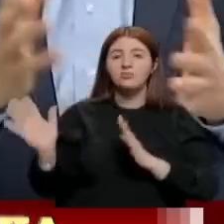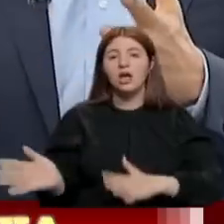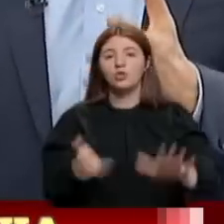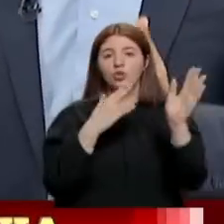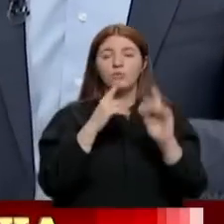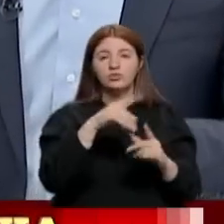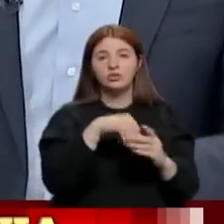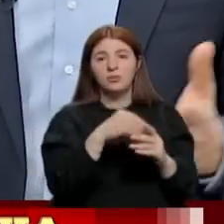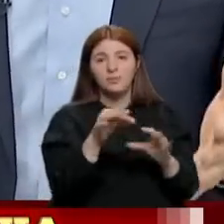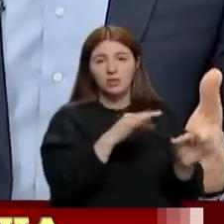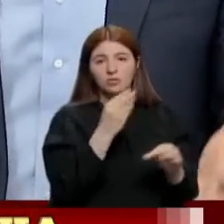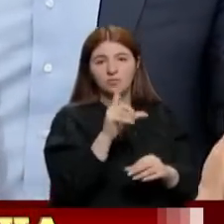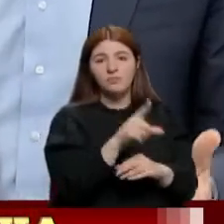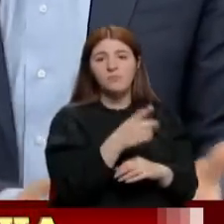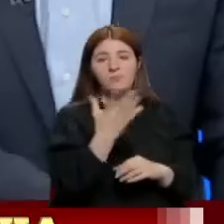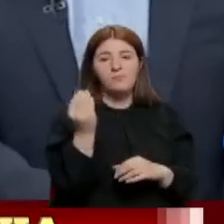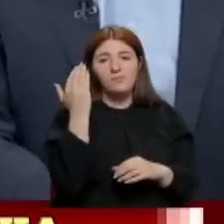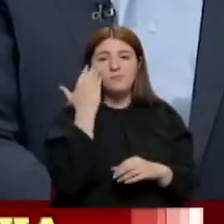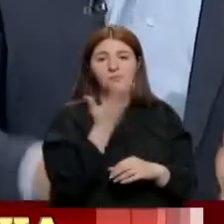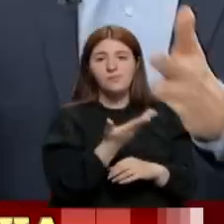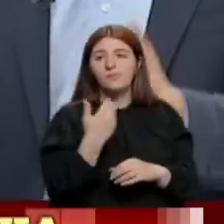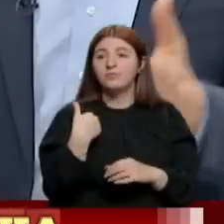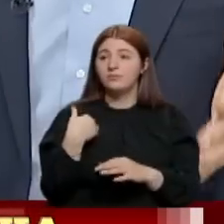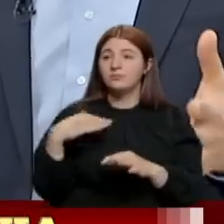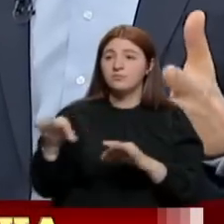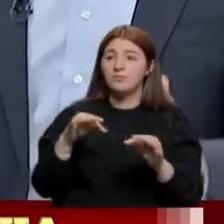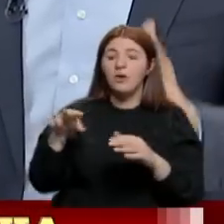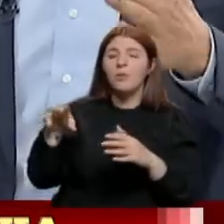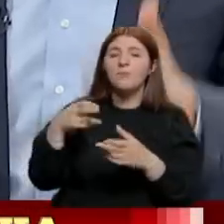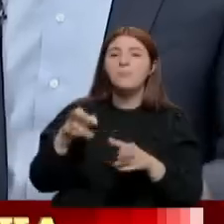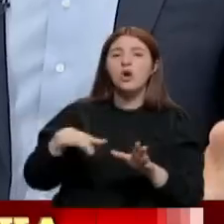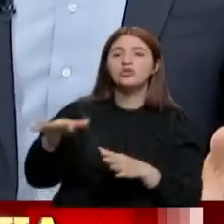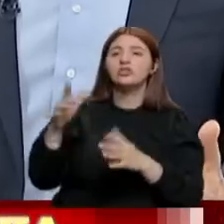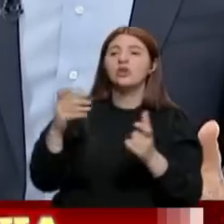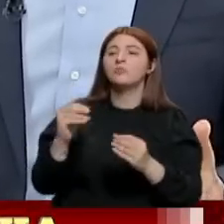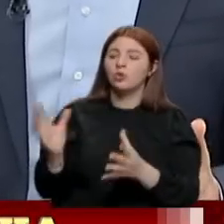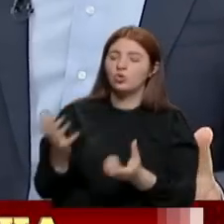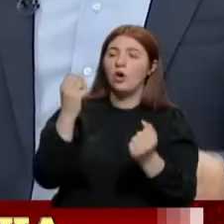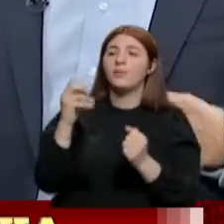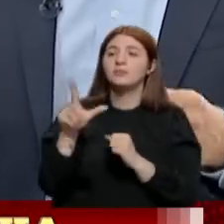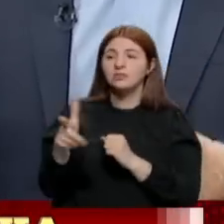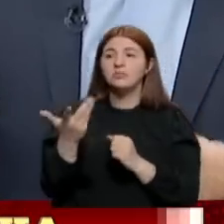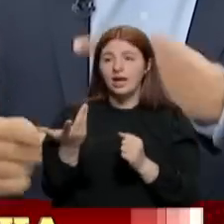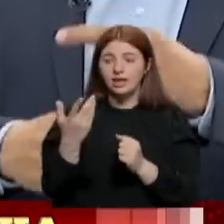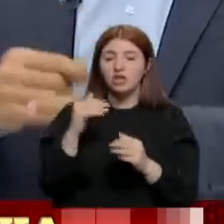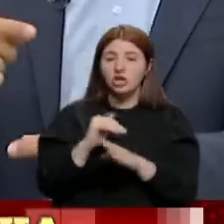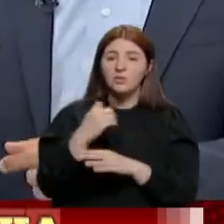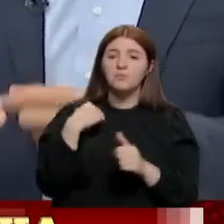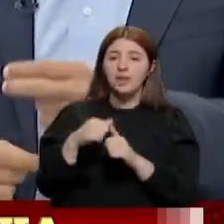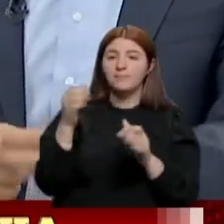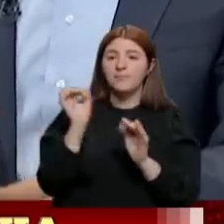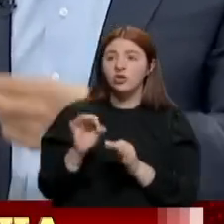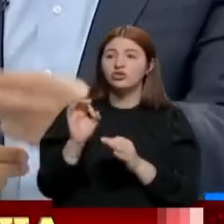Yani, ama bunun için bir planınızın olması lazım. Elbette bizim bir planımız var. Hayalet şehirler olmaktan çıkarmamız gerekiyor buraları. Yani yaşamın tekrar